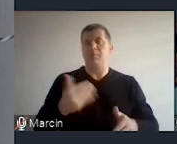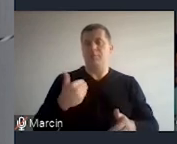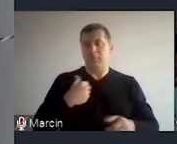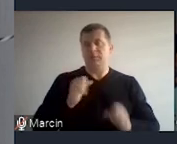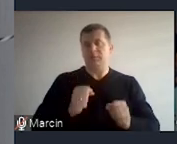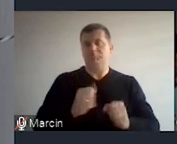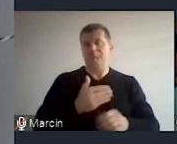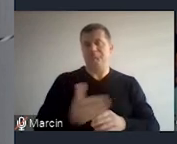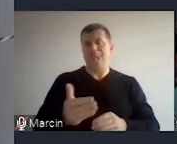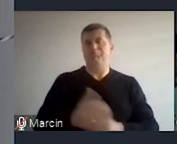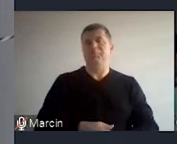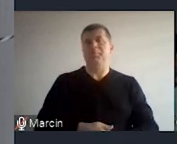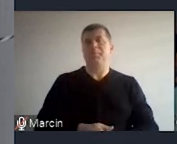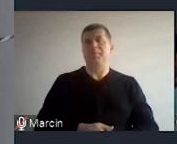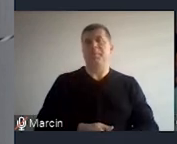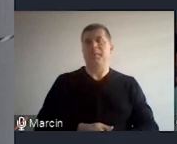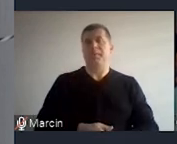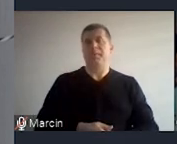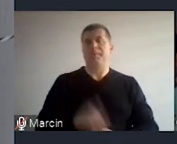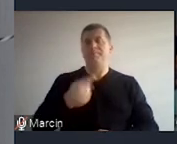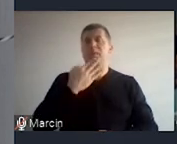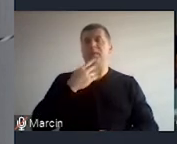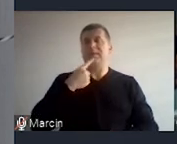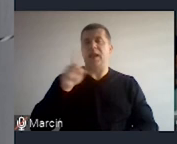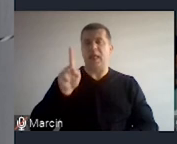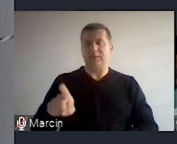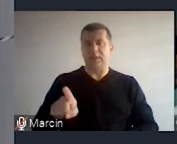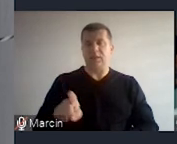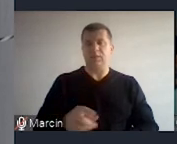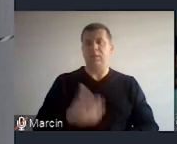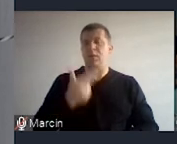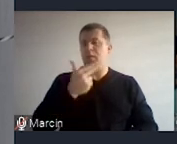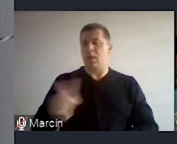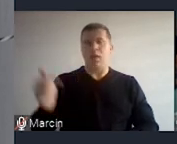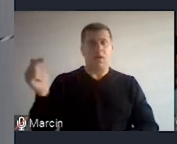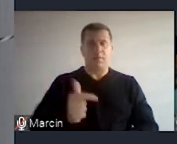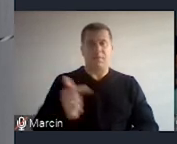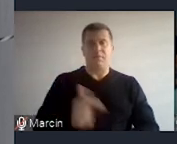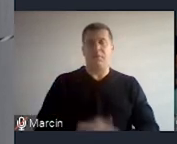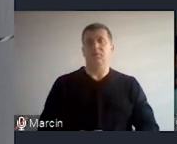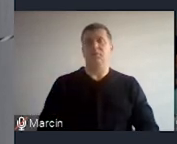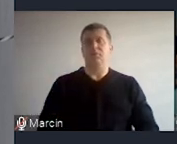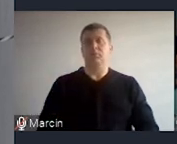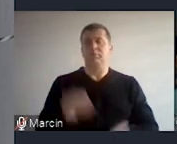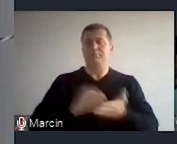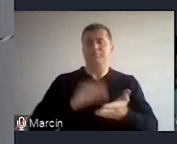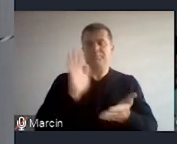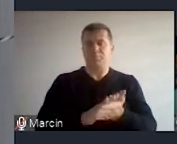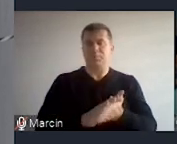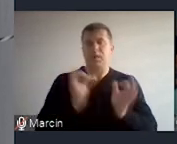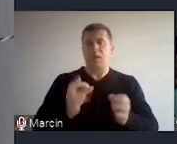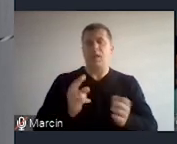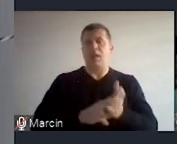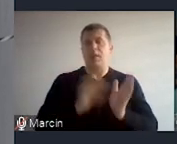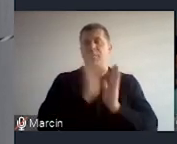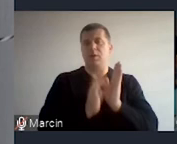funkcjonuje w postaci zleceń, nie obowiązuje. Wpisujcie Państwo teraz na